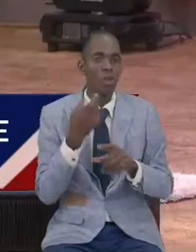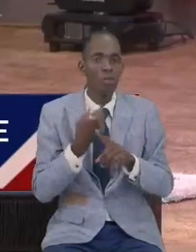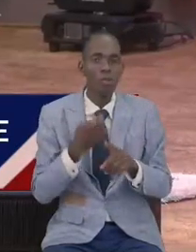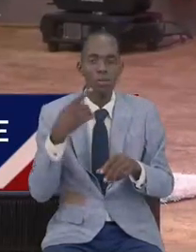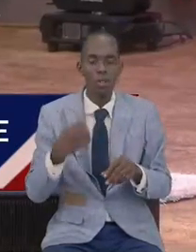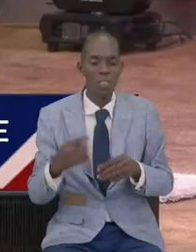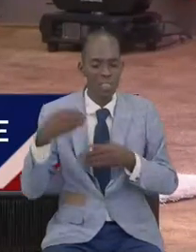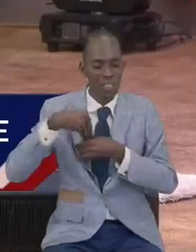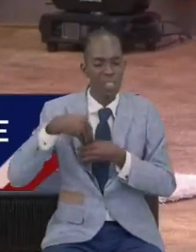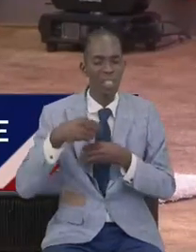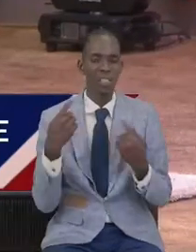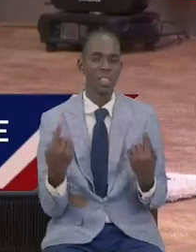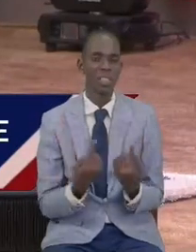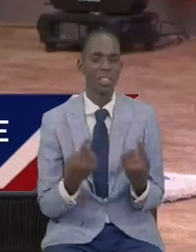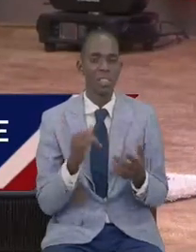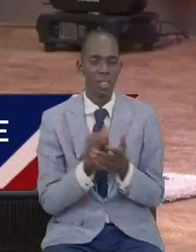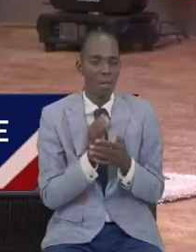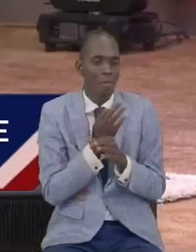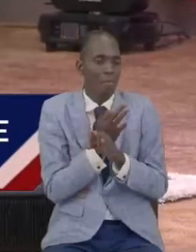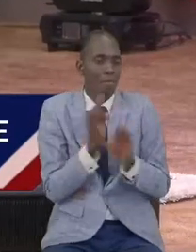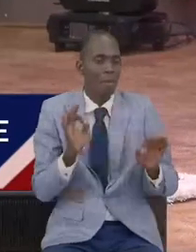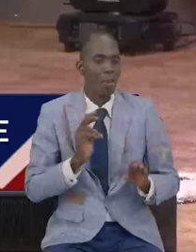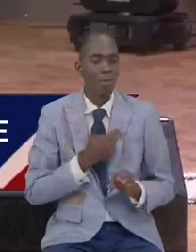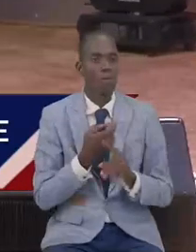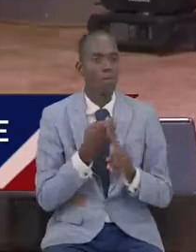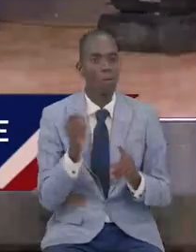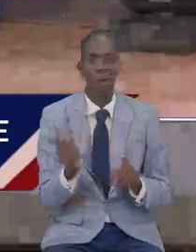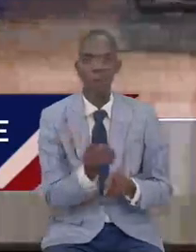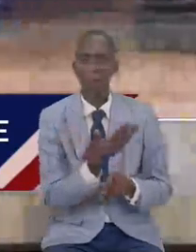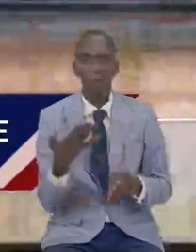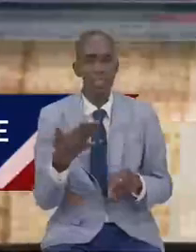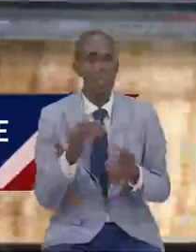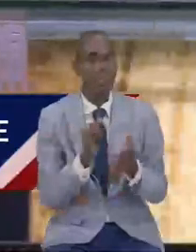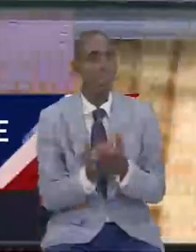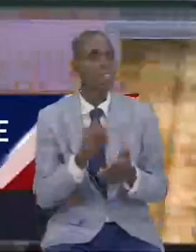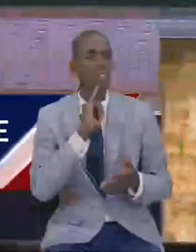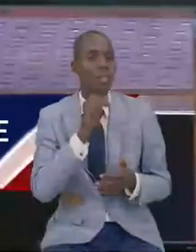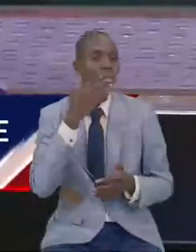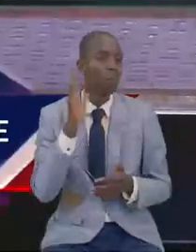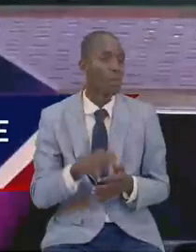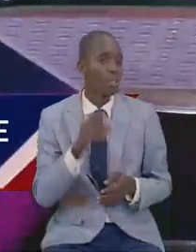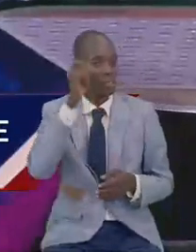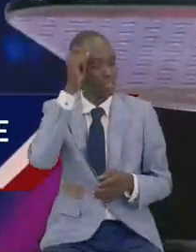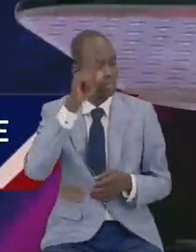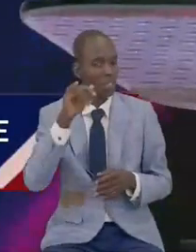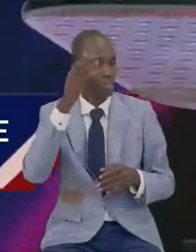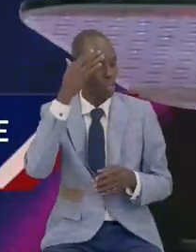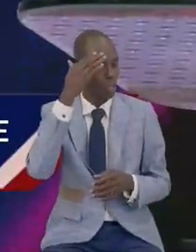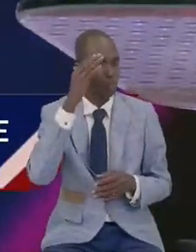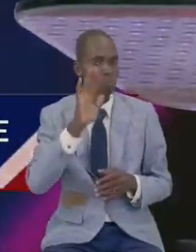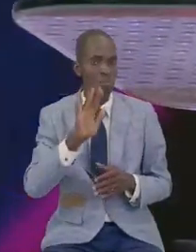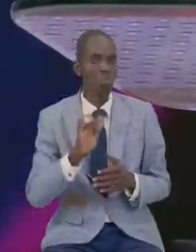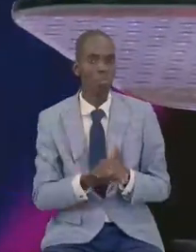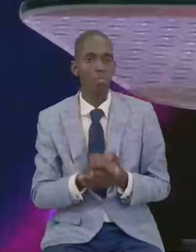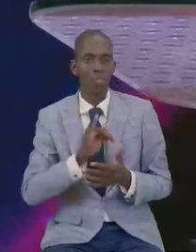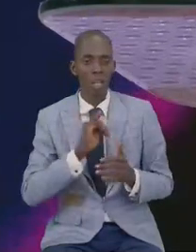péché intérieur. Cela nous libère de tout ce qui est mauvais. Voilà la connaissance. Je peux